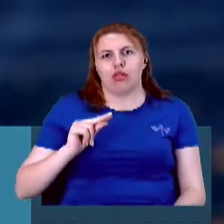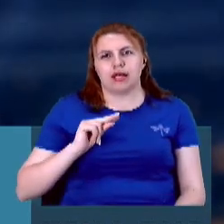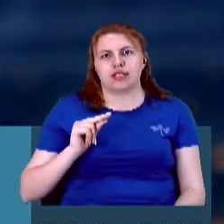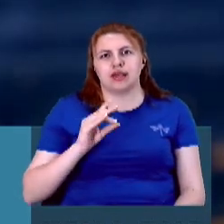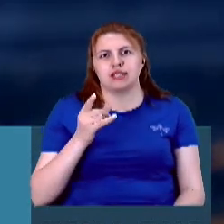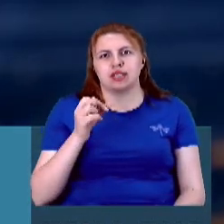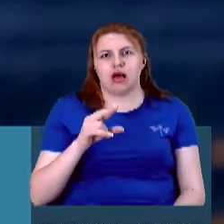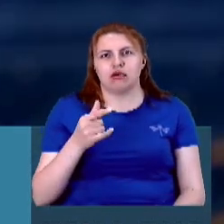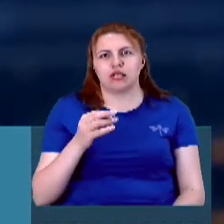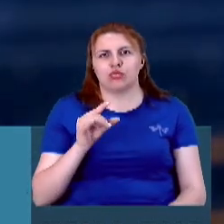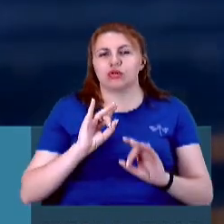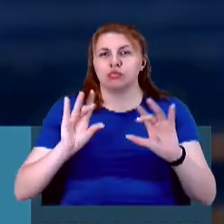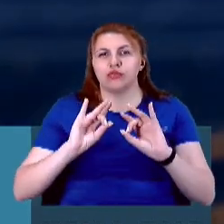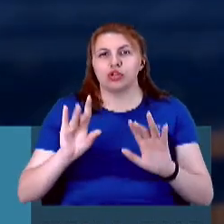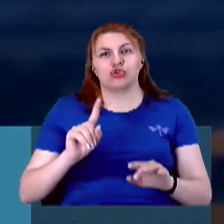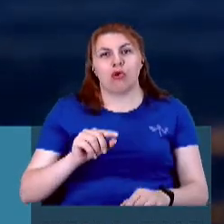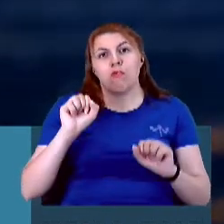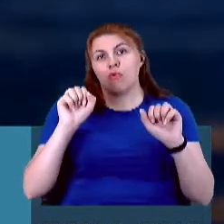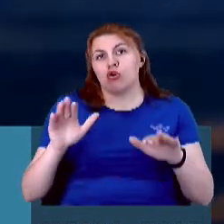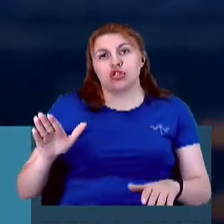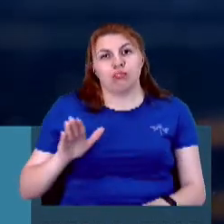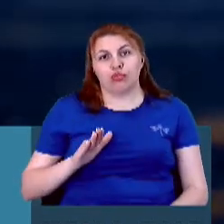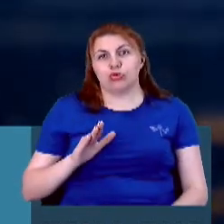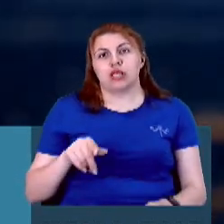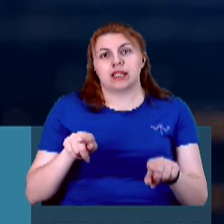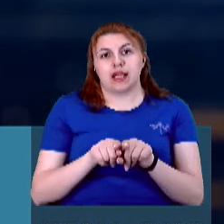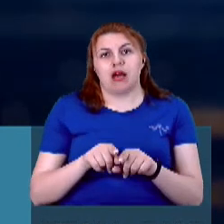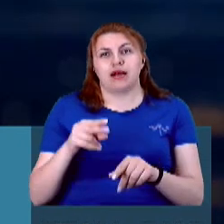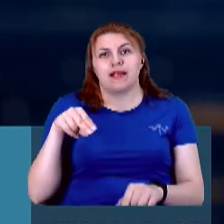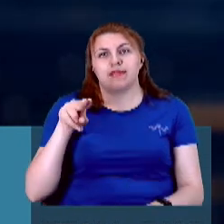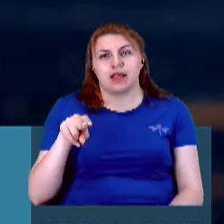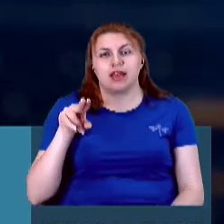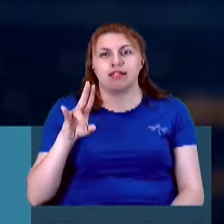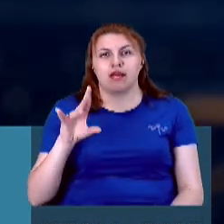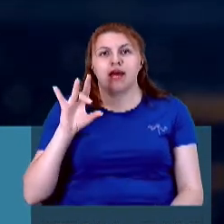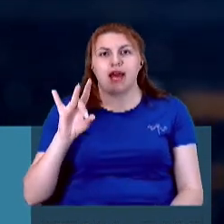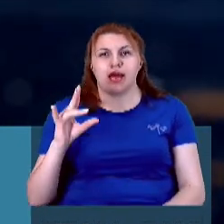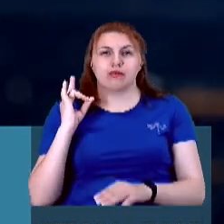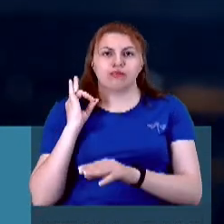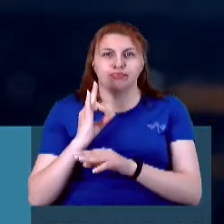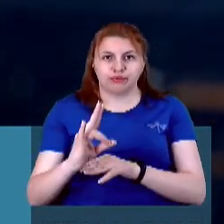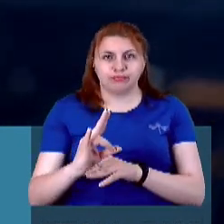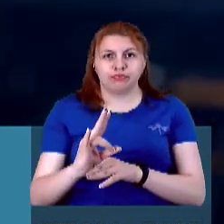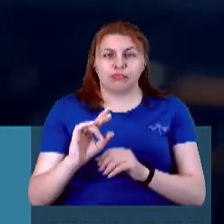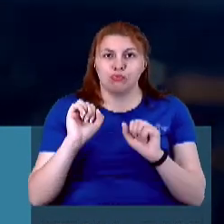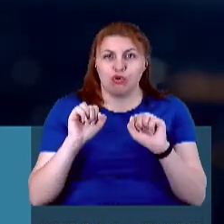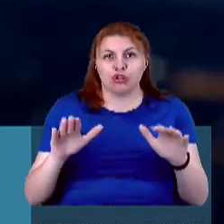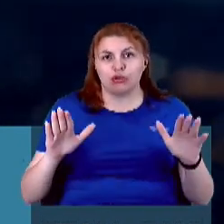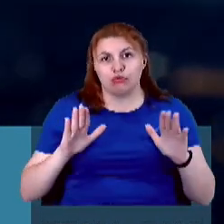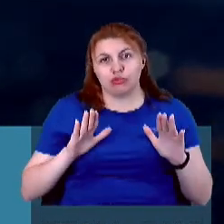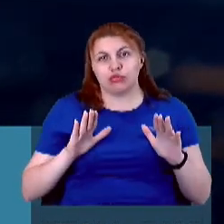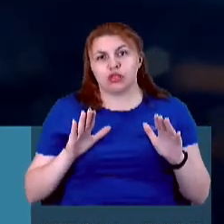вона розповіла, що мотивом може бути так званий привіт із так званої Донецької Народної